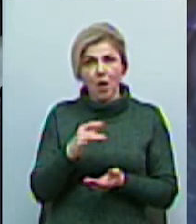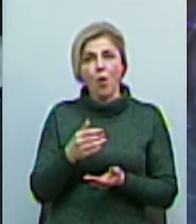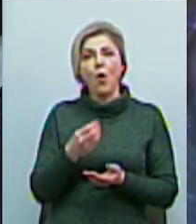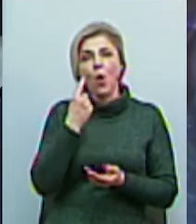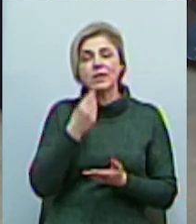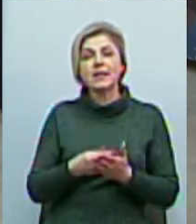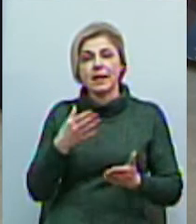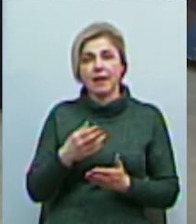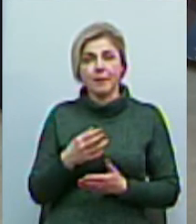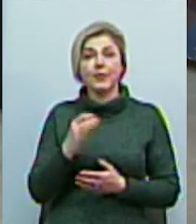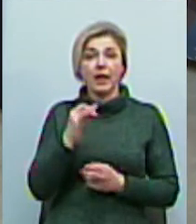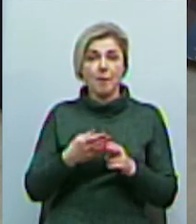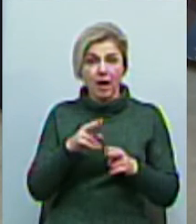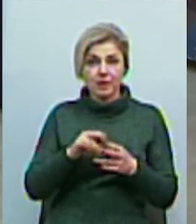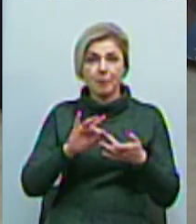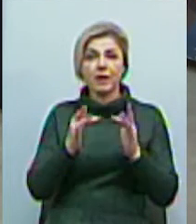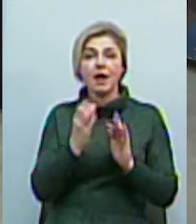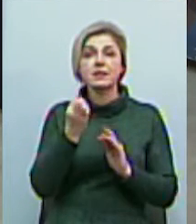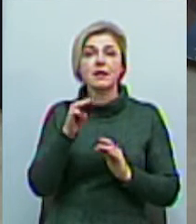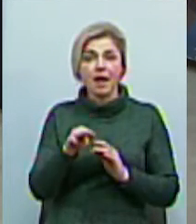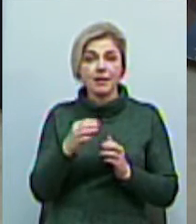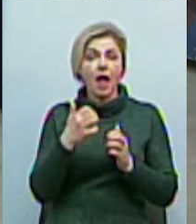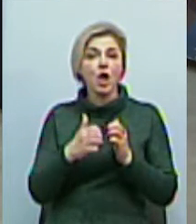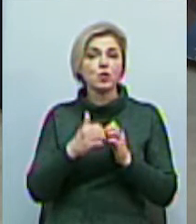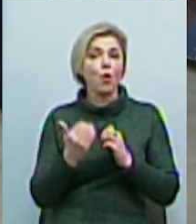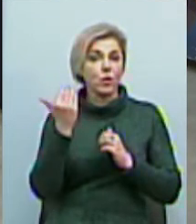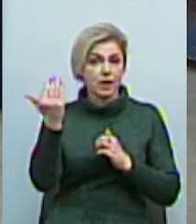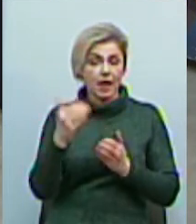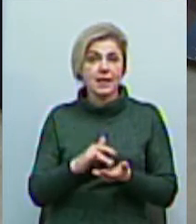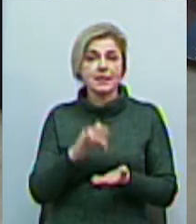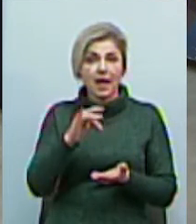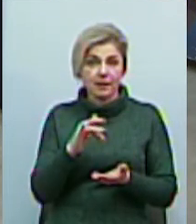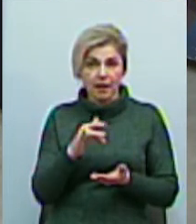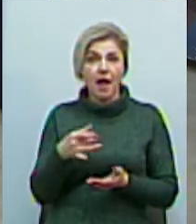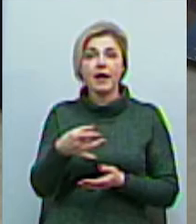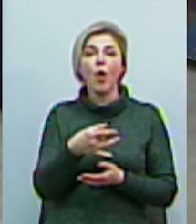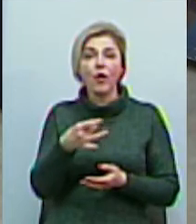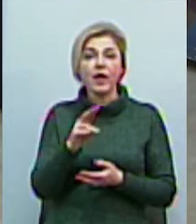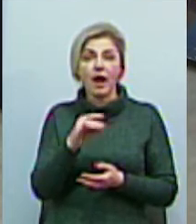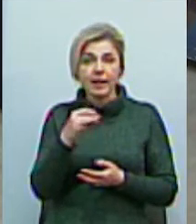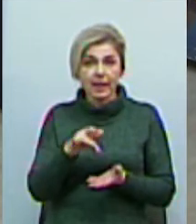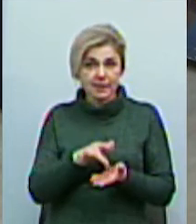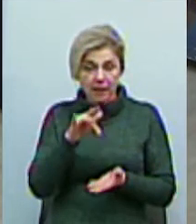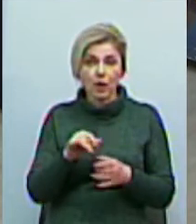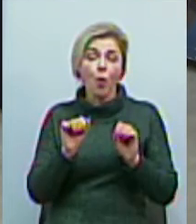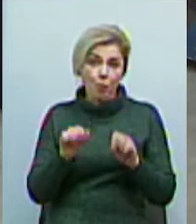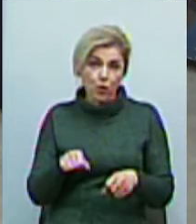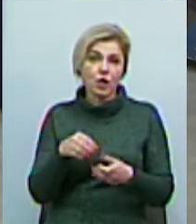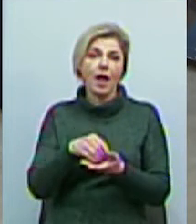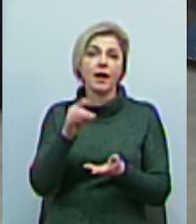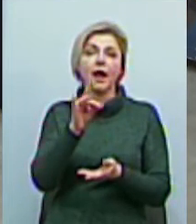освіти. То, вийшовши на сайт Херсонського регіонального центру оцінювання якості освіти, можна зареєструватися